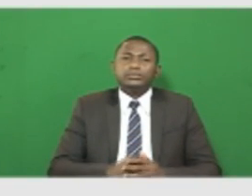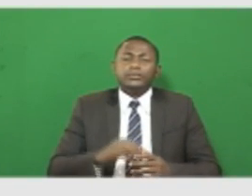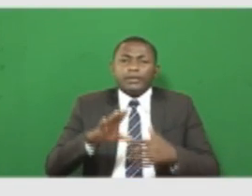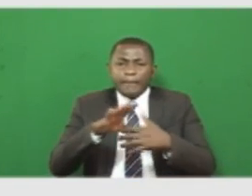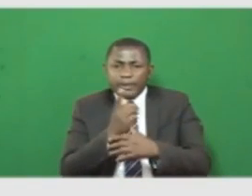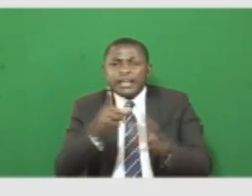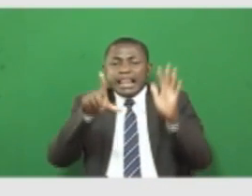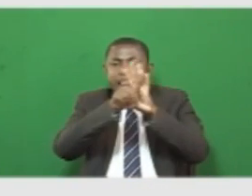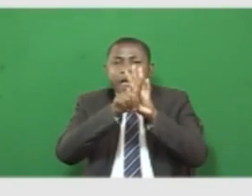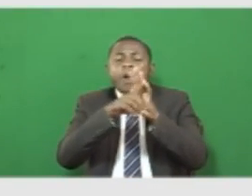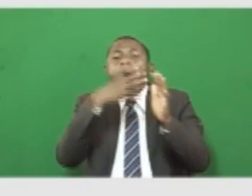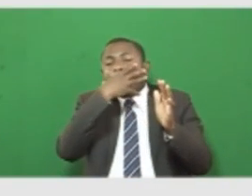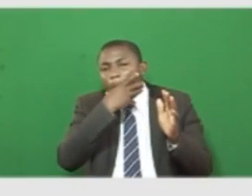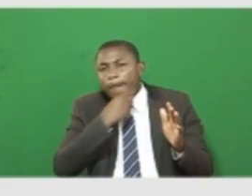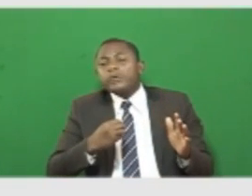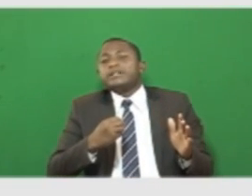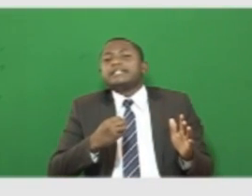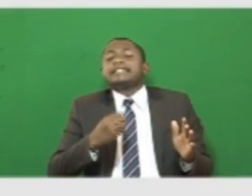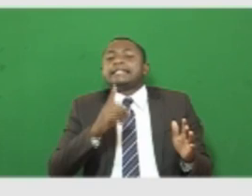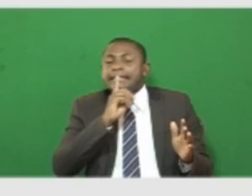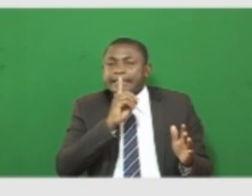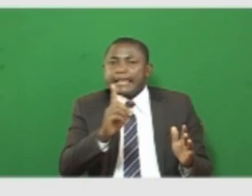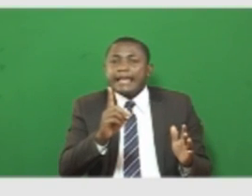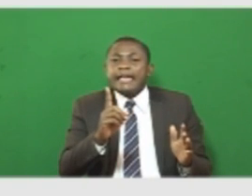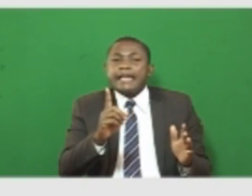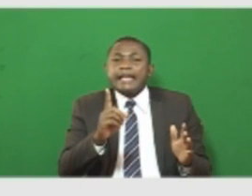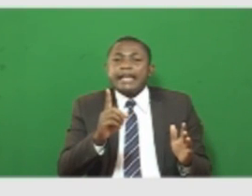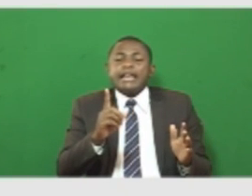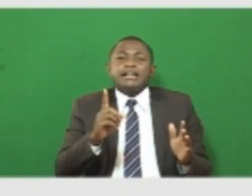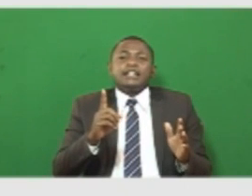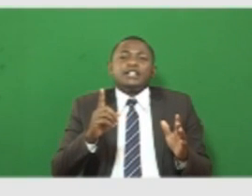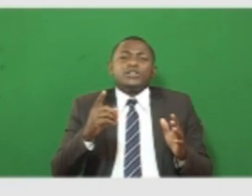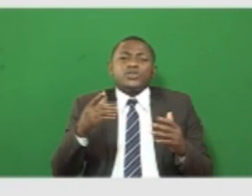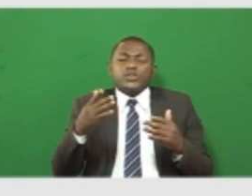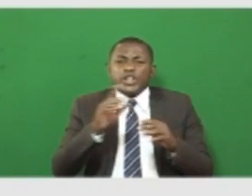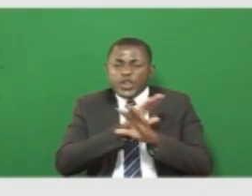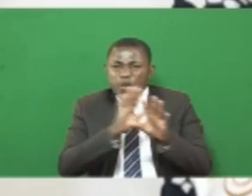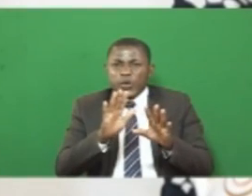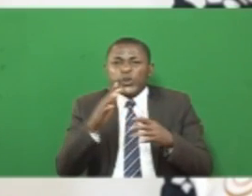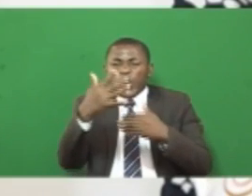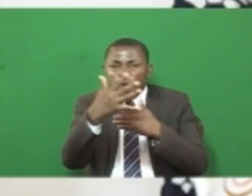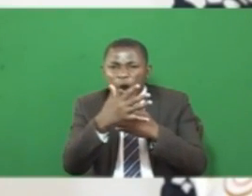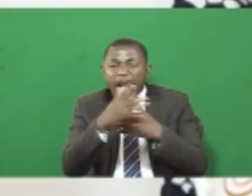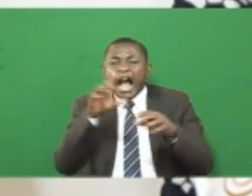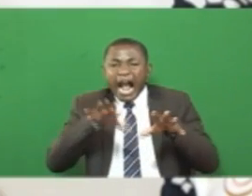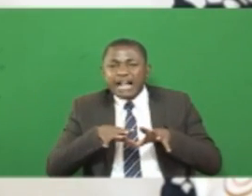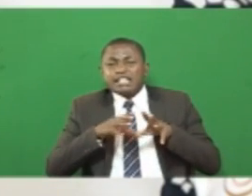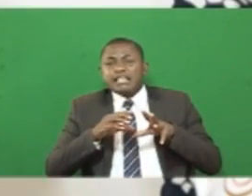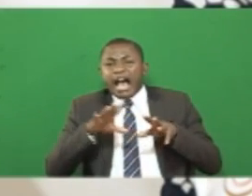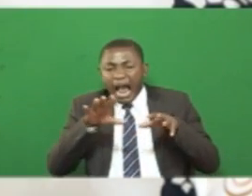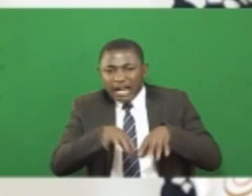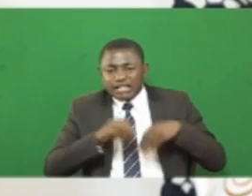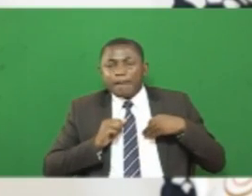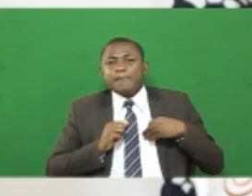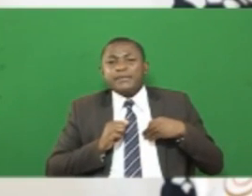pamurairo wa Moses pakanyorwa pachiti usasunga muromo wenzombe inopura zviyo. Right. Kan pamwe pacha